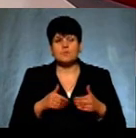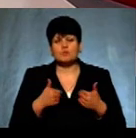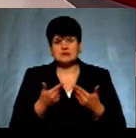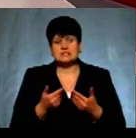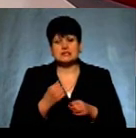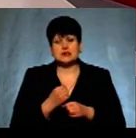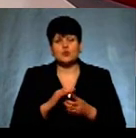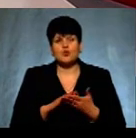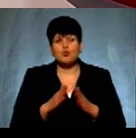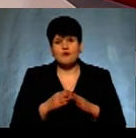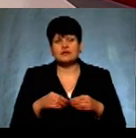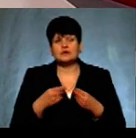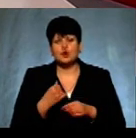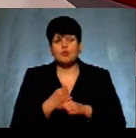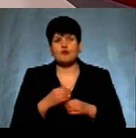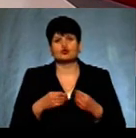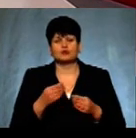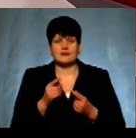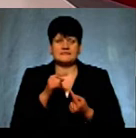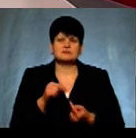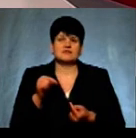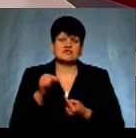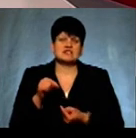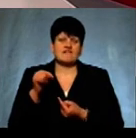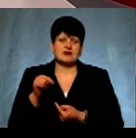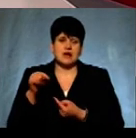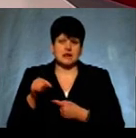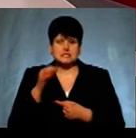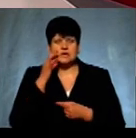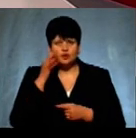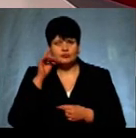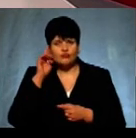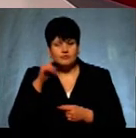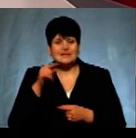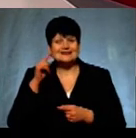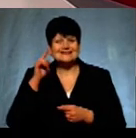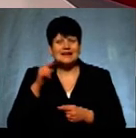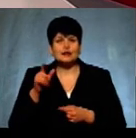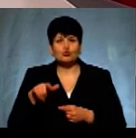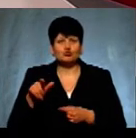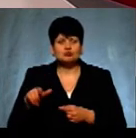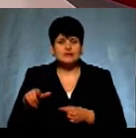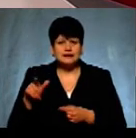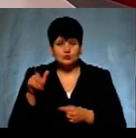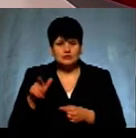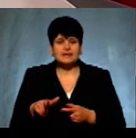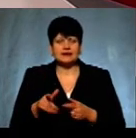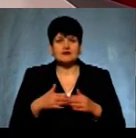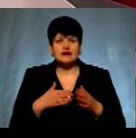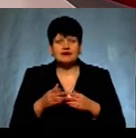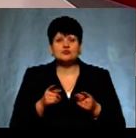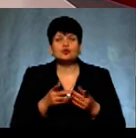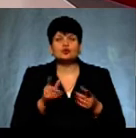ставлять роботодавці, обов'язково співставляються з досвідом, вмінням, знаннями людини і тої кваліфікації, яку людина отримала.